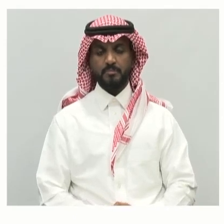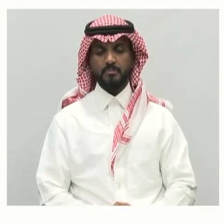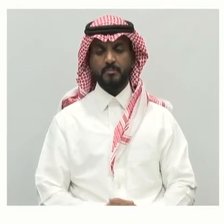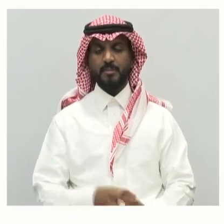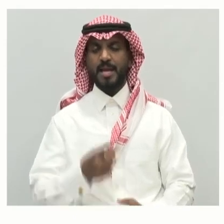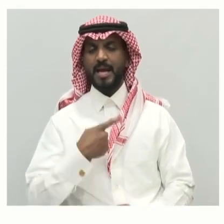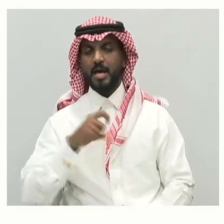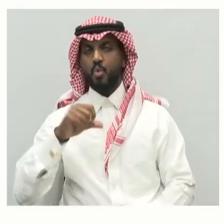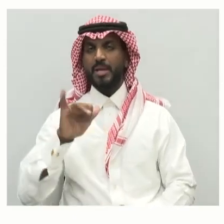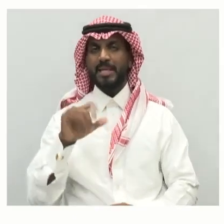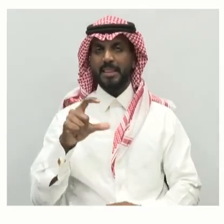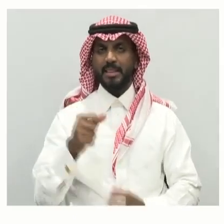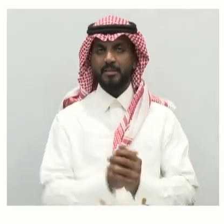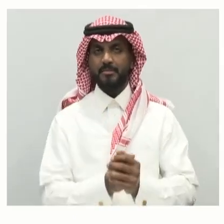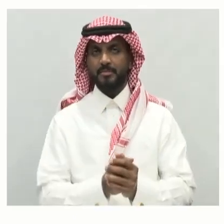انا وليد